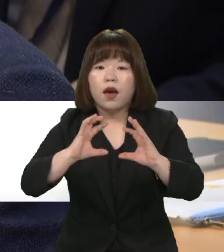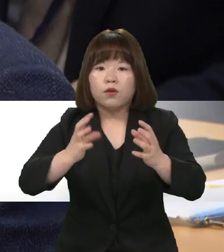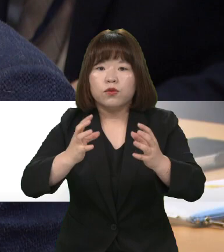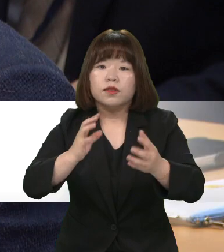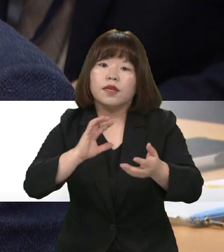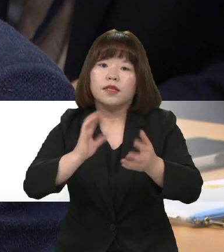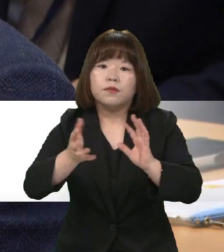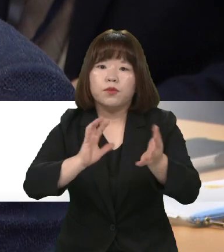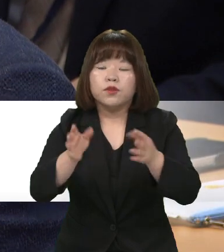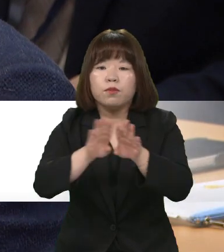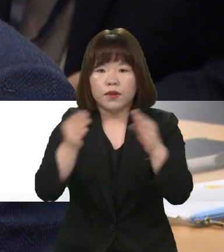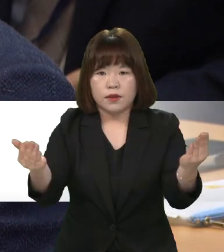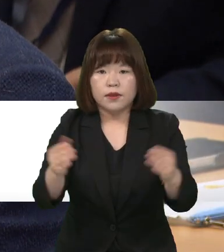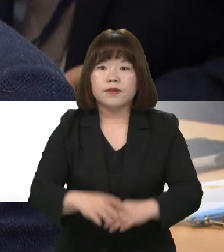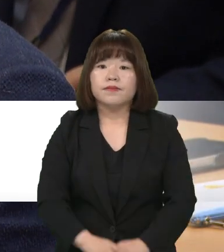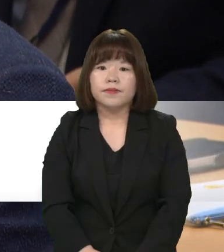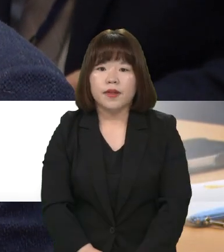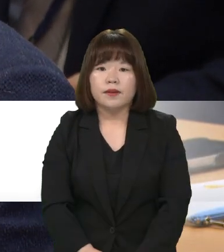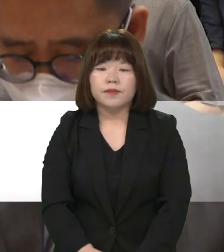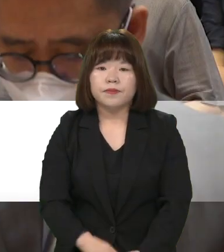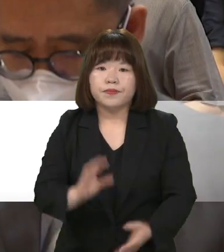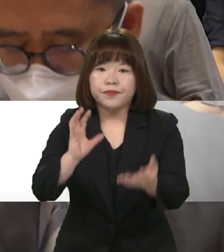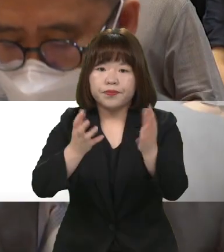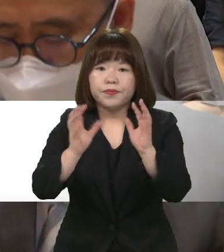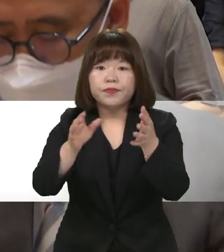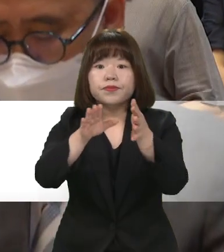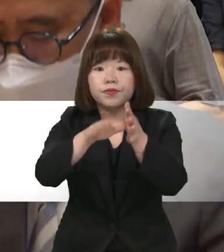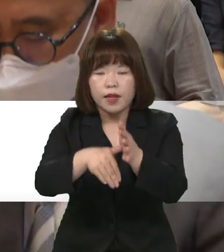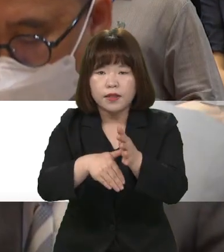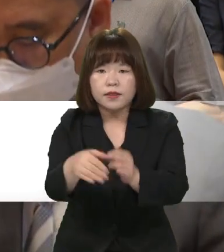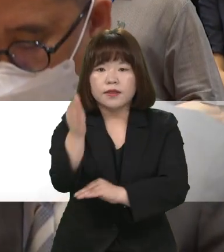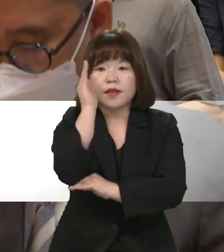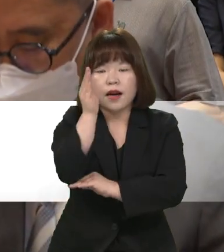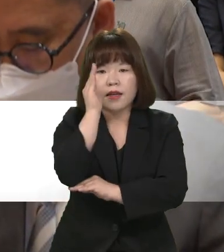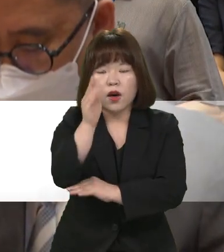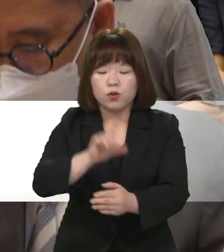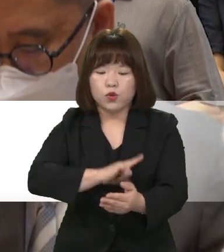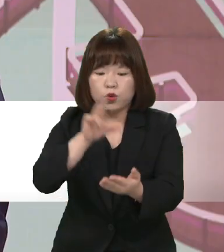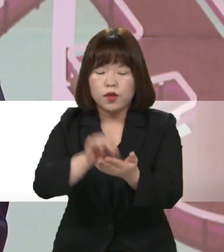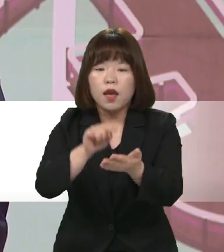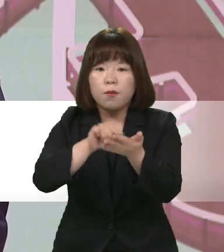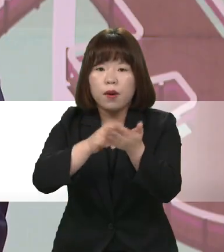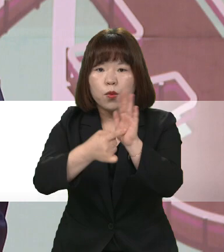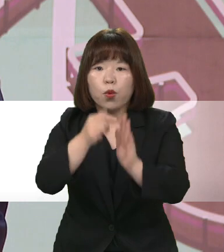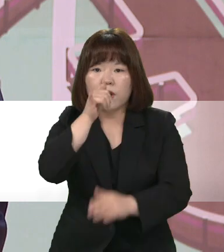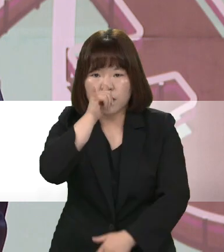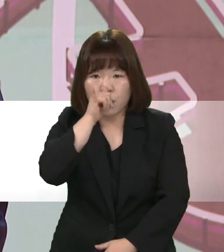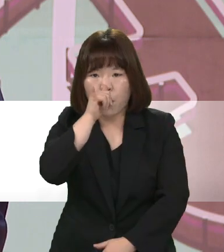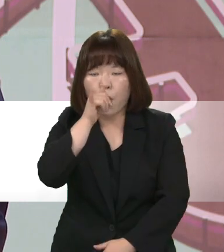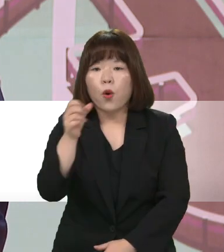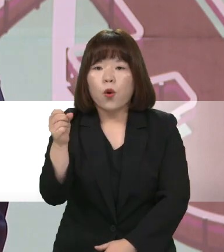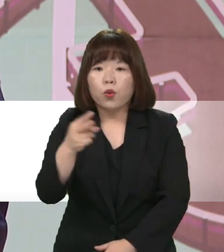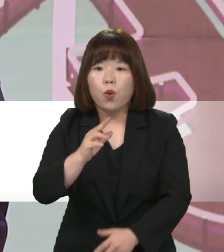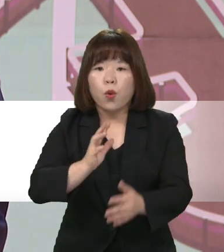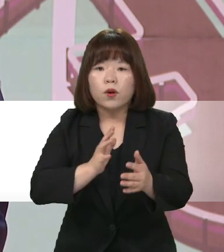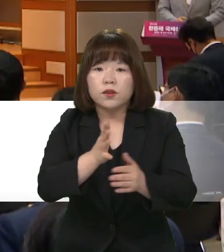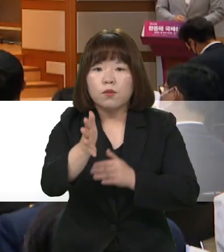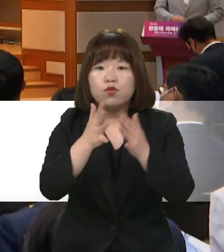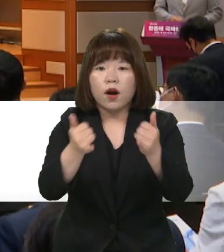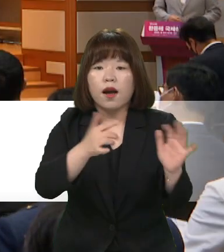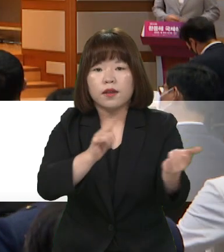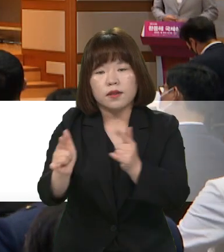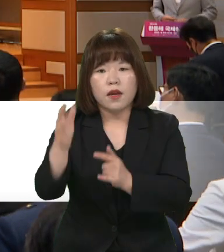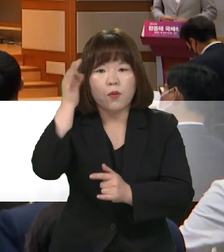심포지엄 을 개최했습니다 이날 심포지엄에서는 기조 강연 및 주제 발표가 이어졌으며 토론 에서는 여러